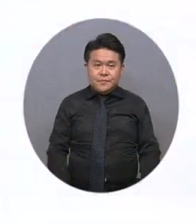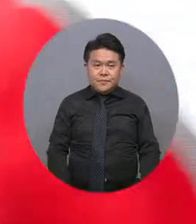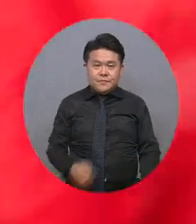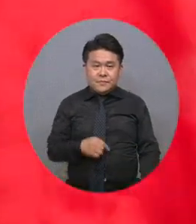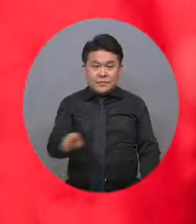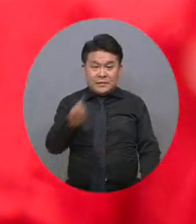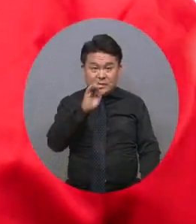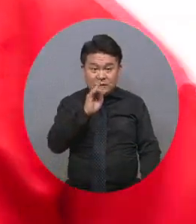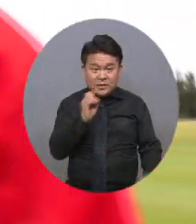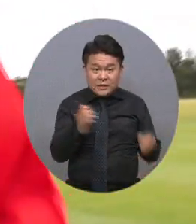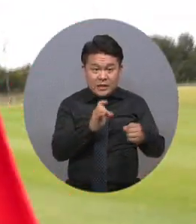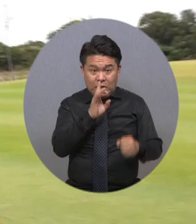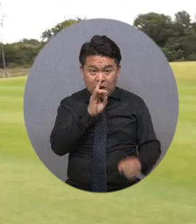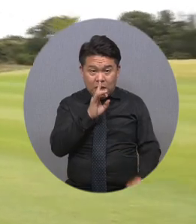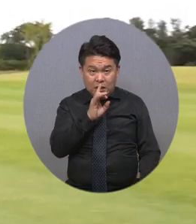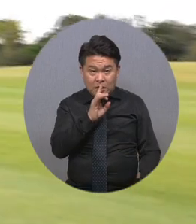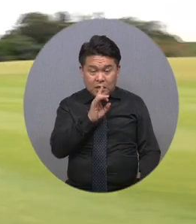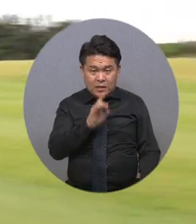되는 건가 봐